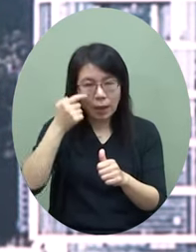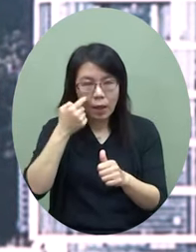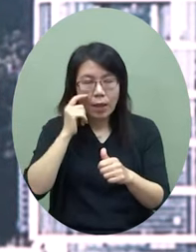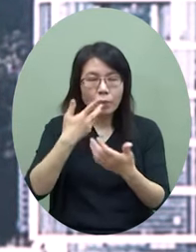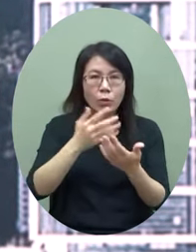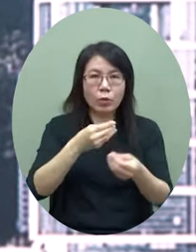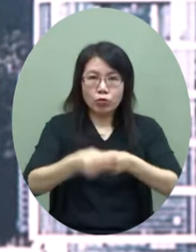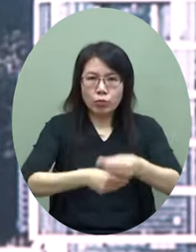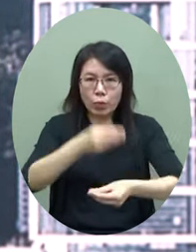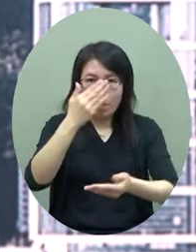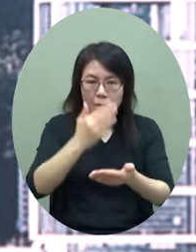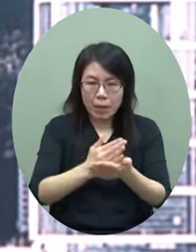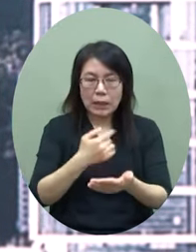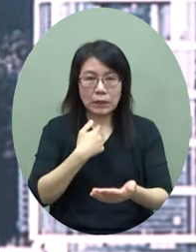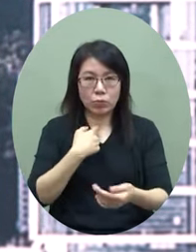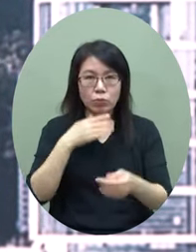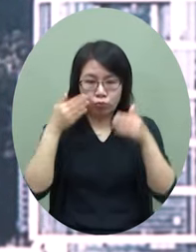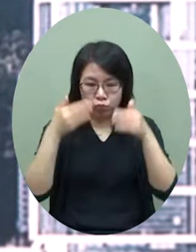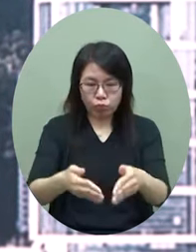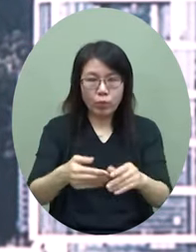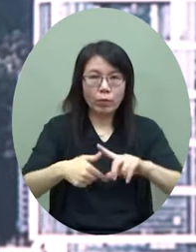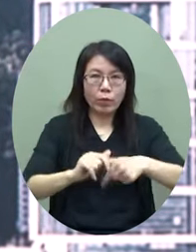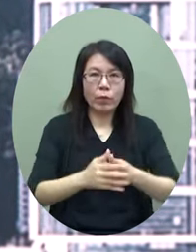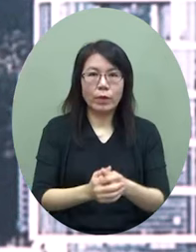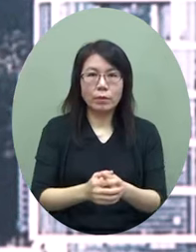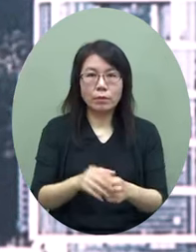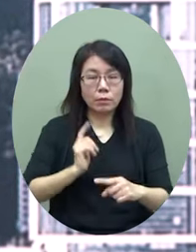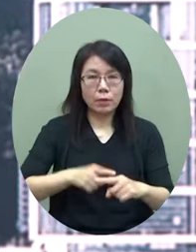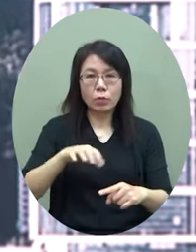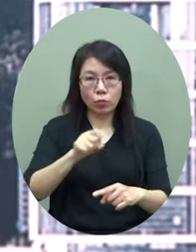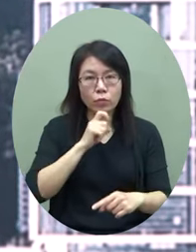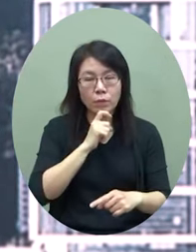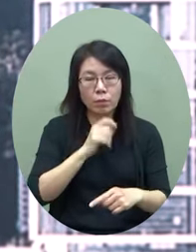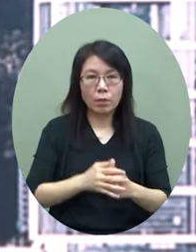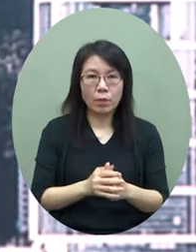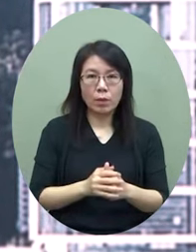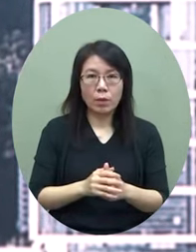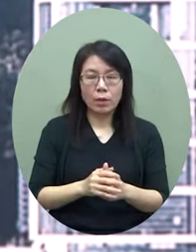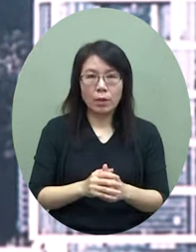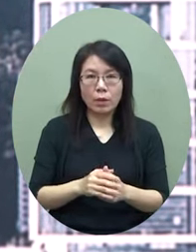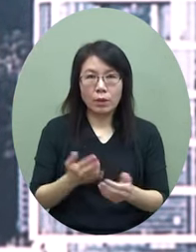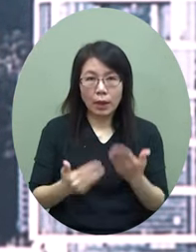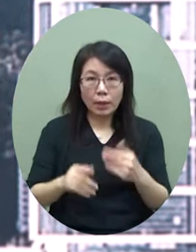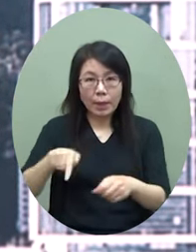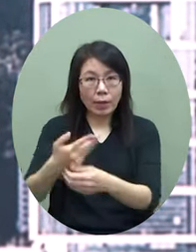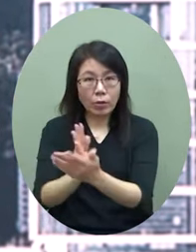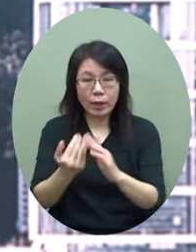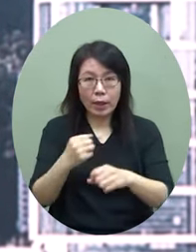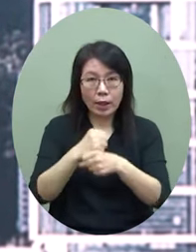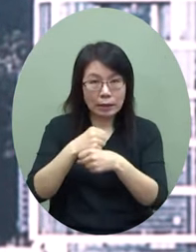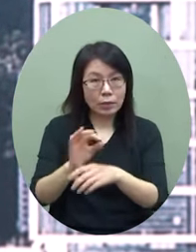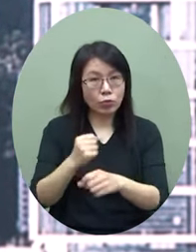这种比较聚焦的做法是有用的不过不是等于我们不做其他的检测